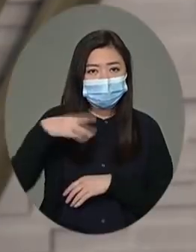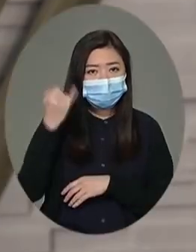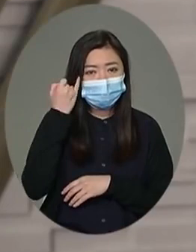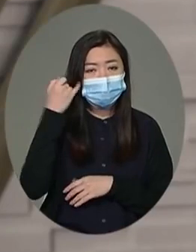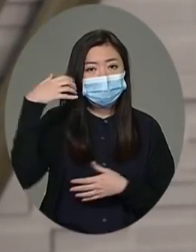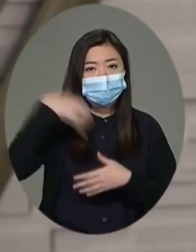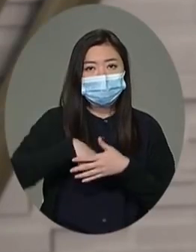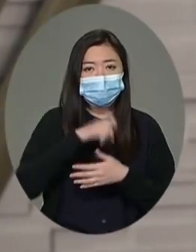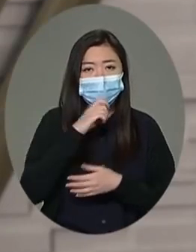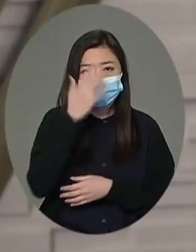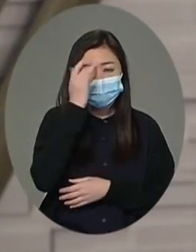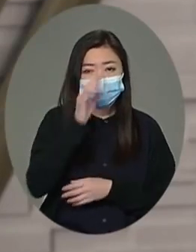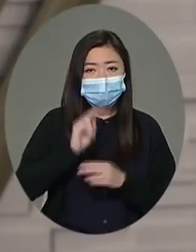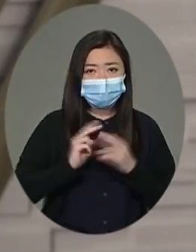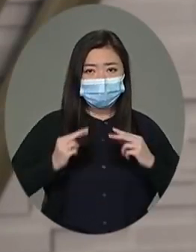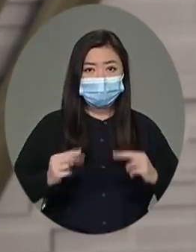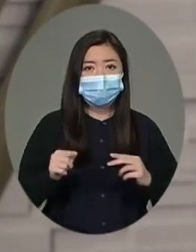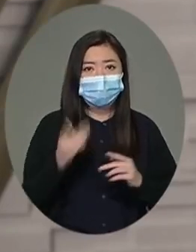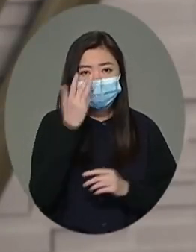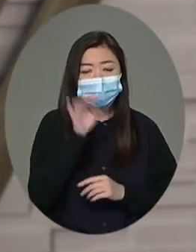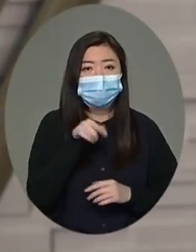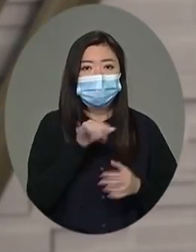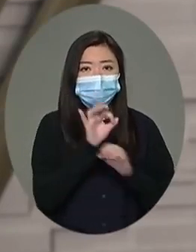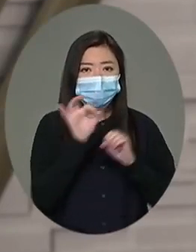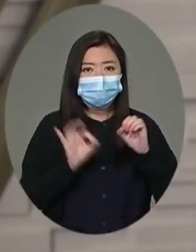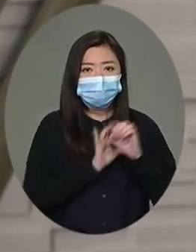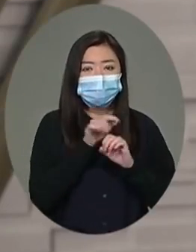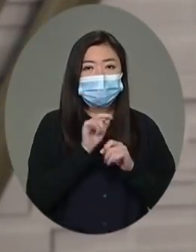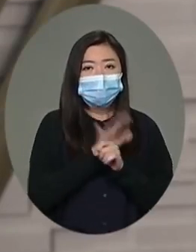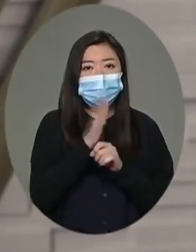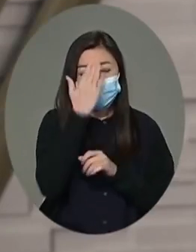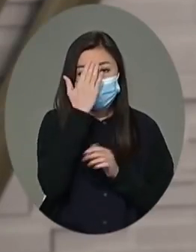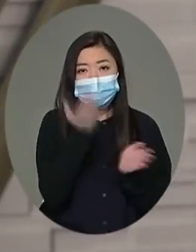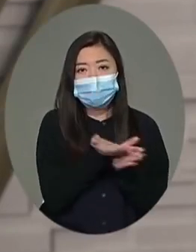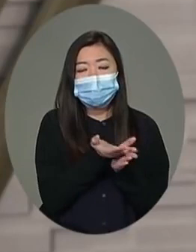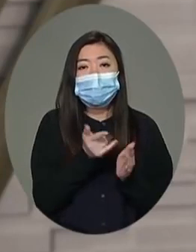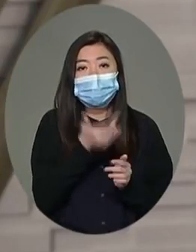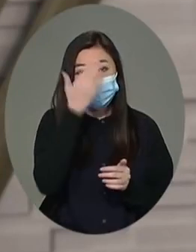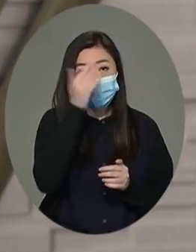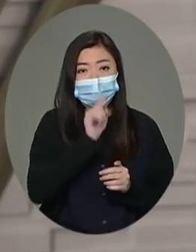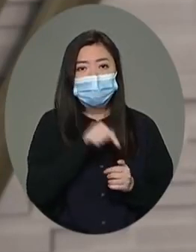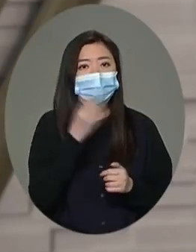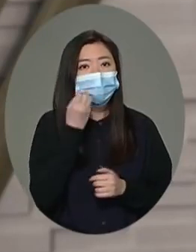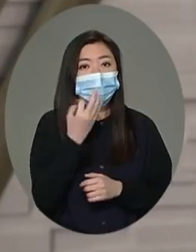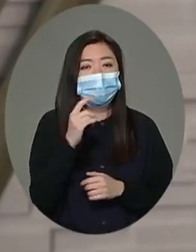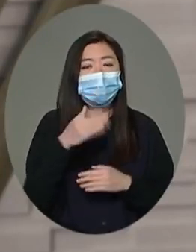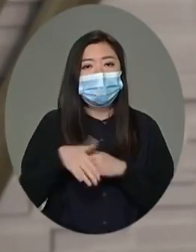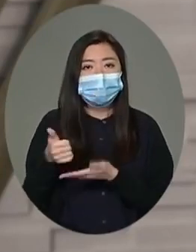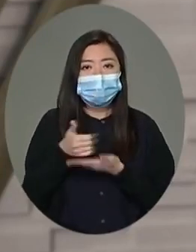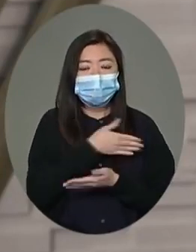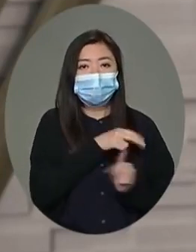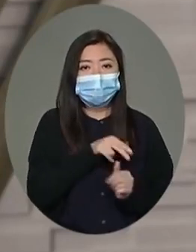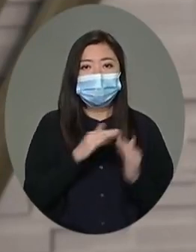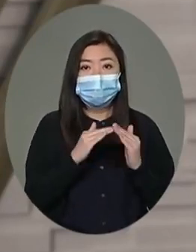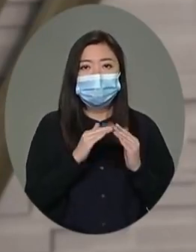明帶有變異病毒株的新型肺炎個案，患者是一名39歲外佣，他住的東涌影灣